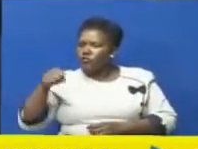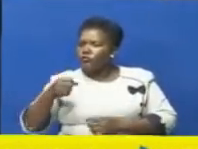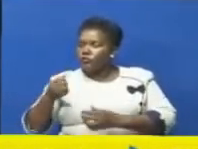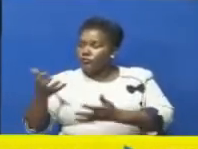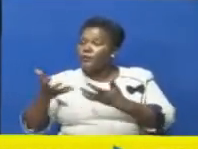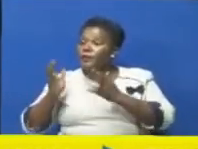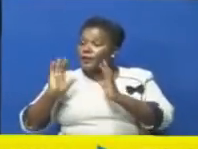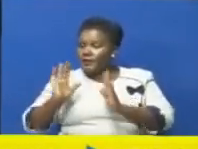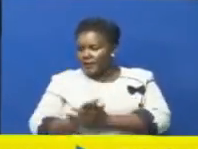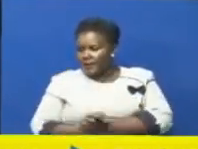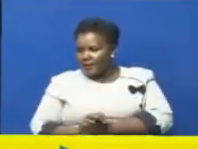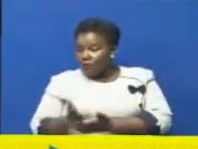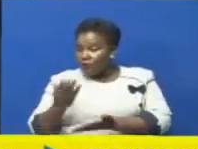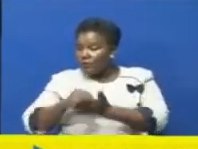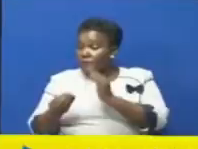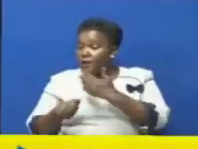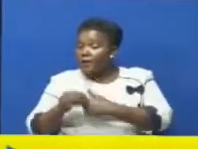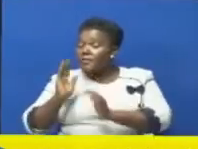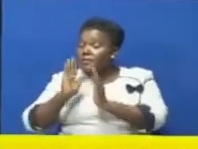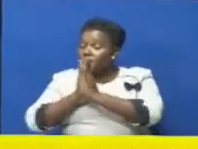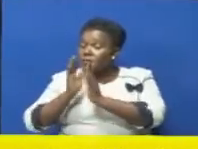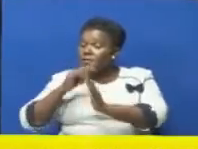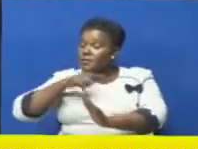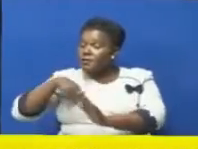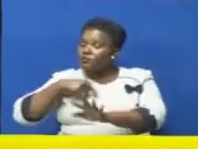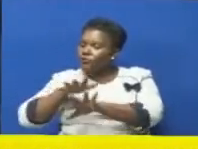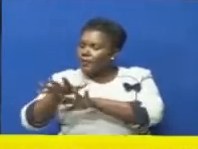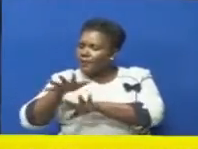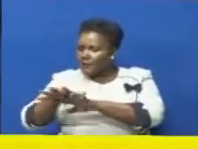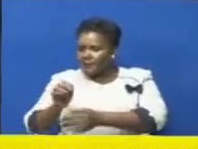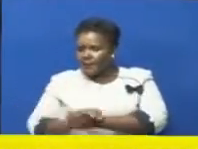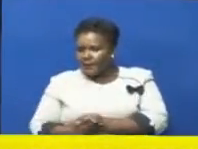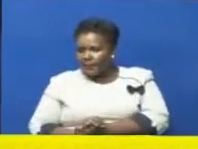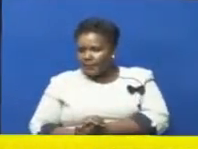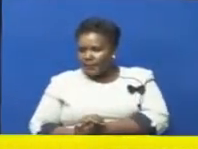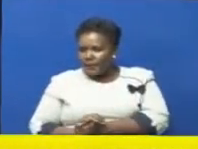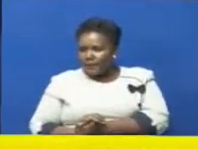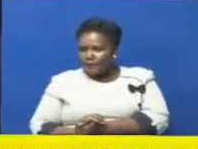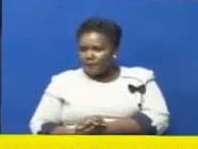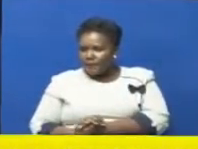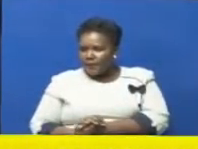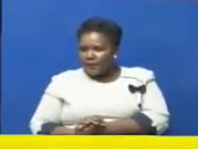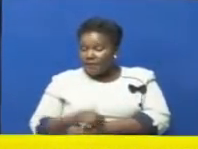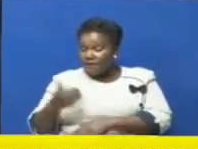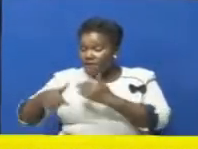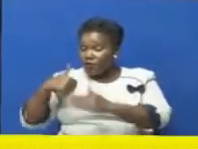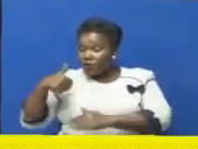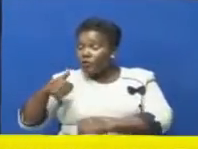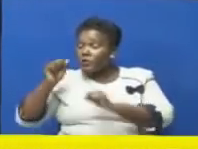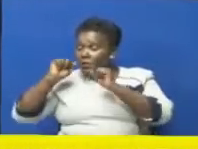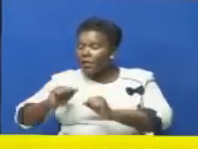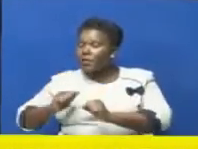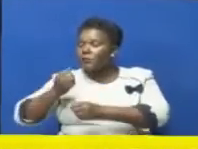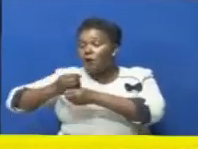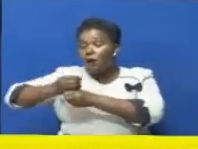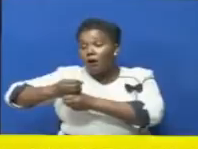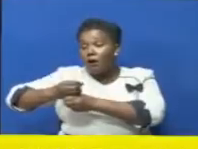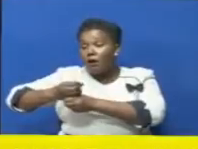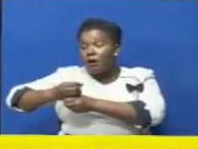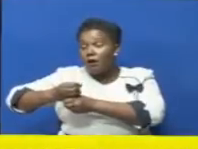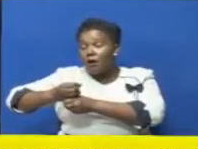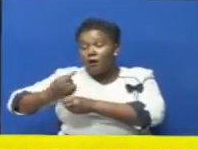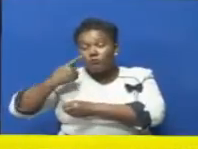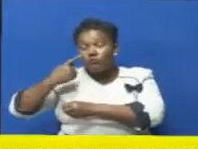kitu ambacho tayari ndani ya dini kimo, kwamba sisi tunahitajika kuonekana kwamba ni nguzo ya kuleta maendeleo